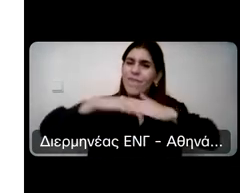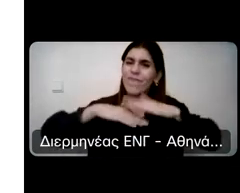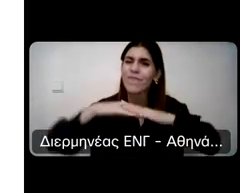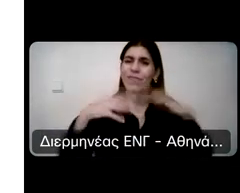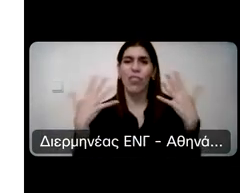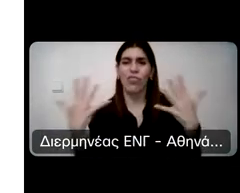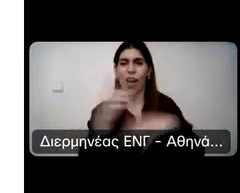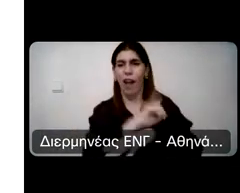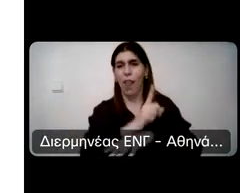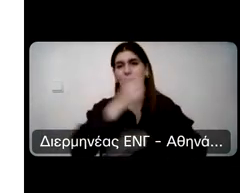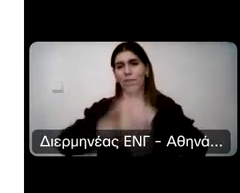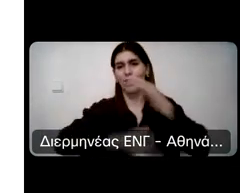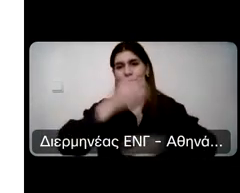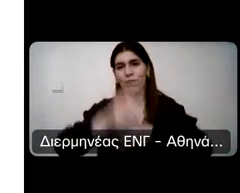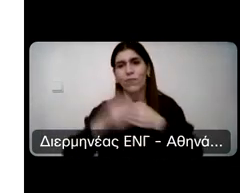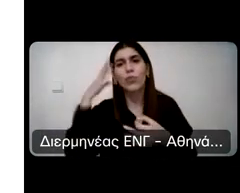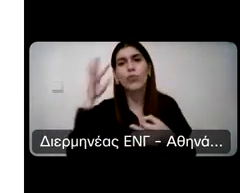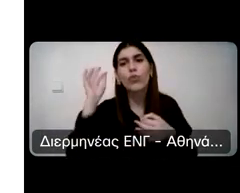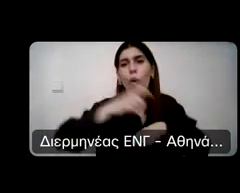Σας ευχαριστώ πάρα πολύ